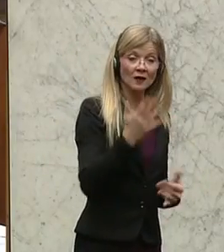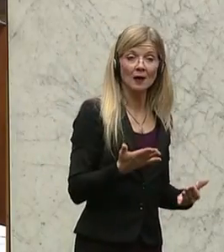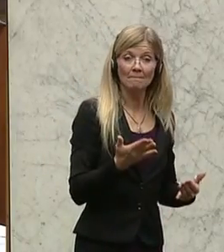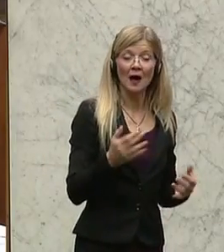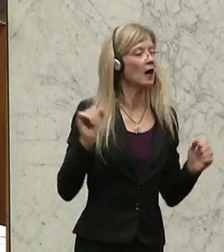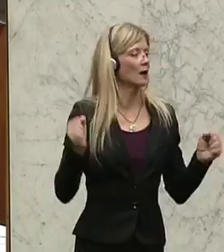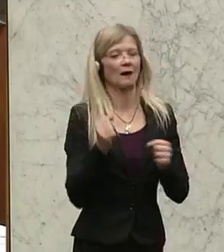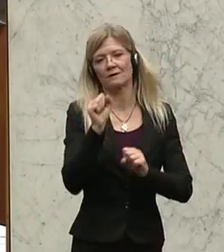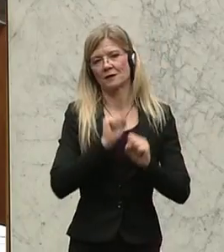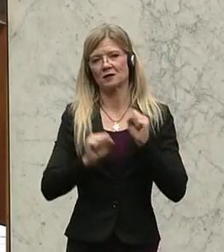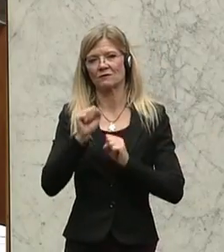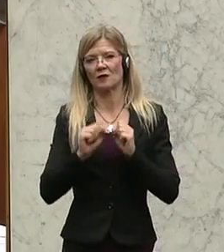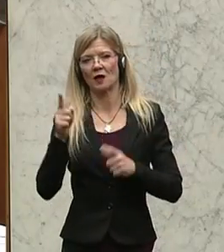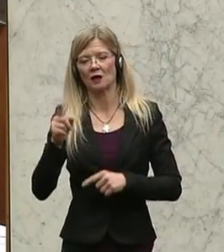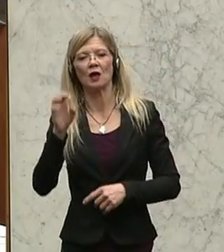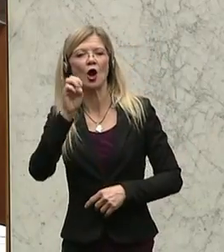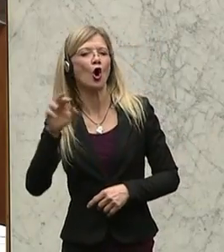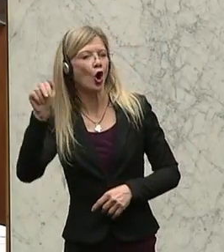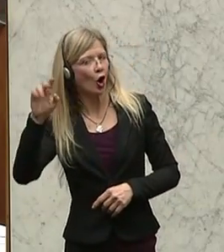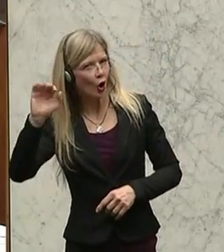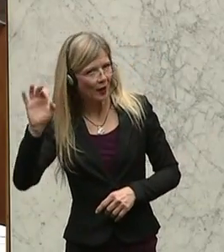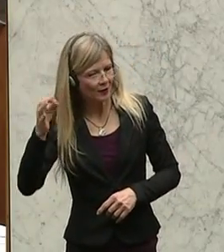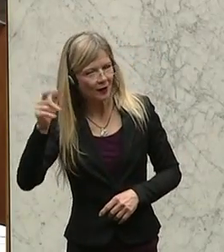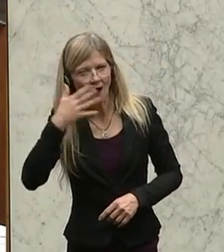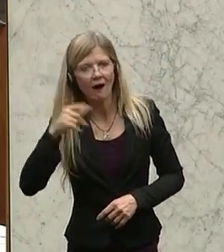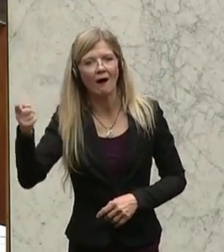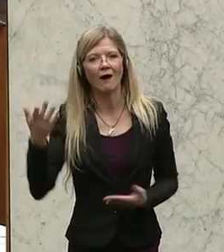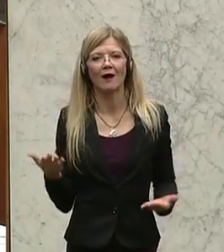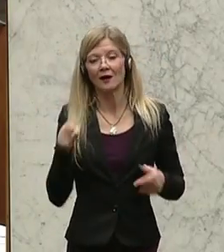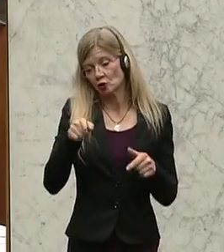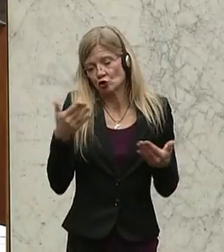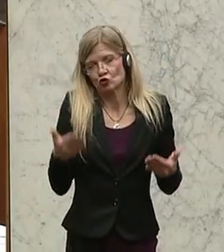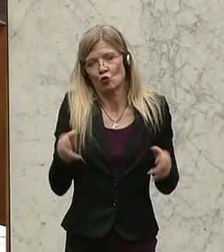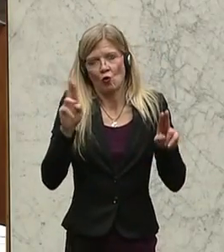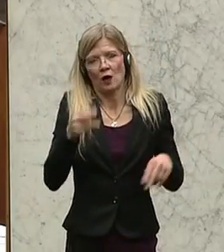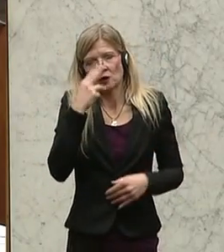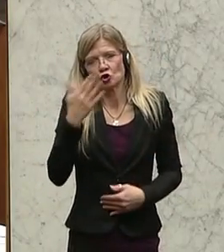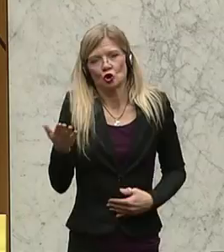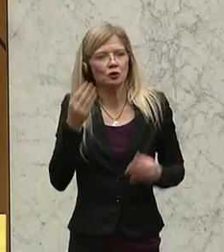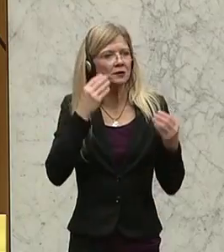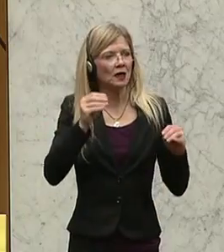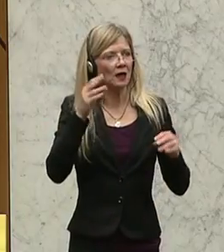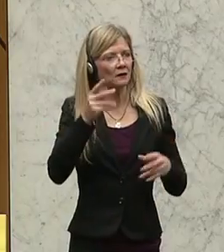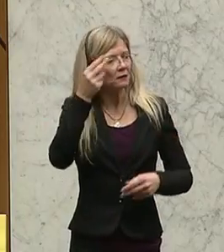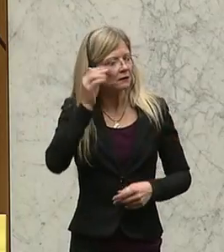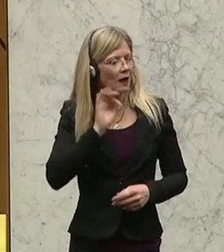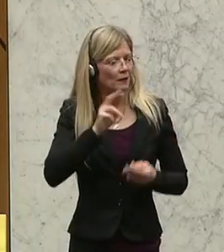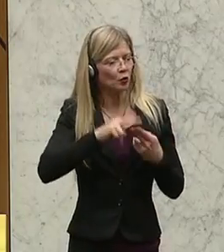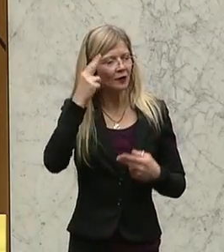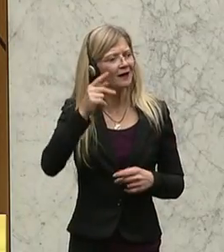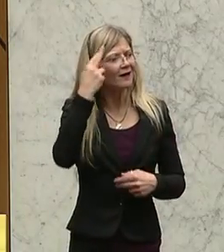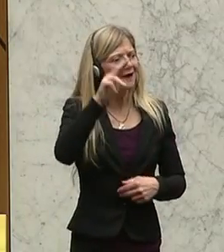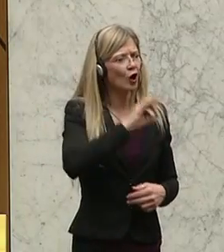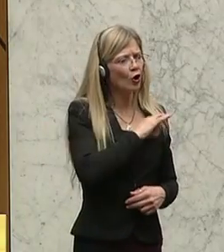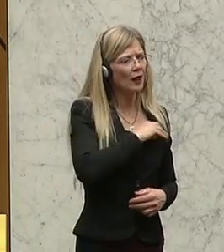hingegen nicht an den EuGH wenden. Das ist geltendes Recht, meine sehr geehrten Damen und Herren. Herr Kollege Kogler, Sie haben